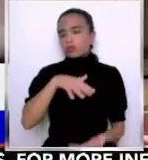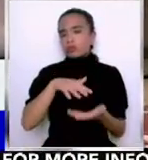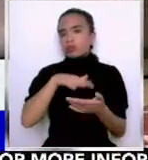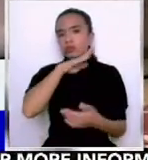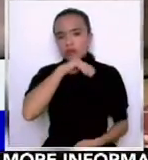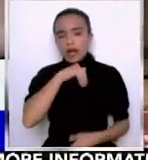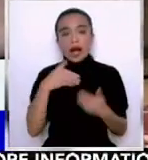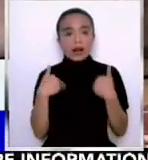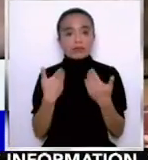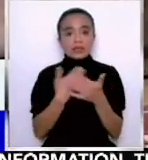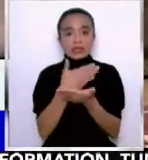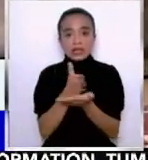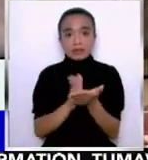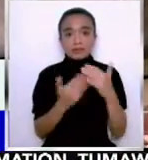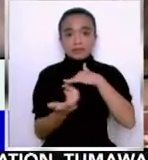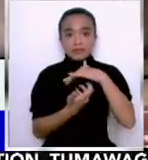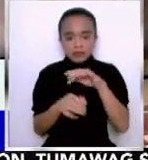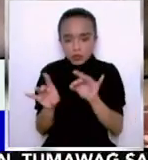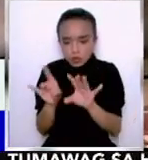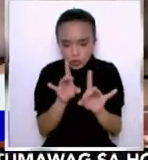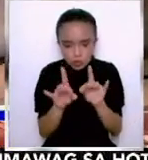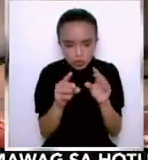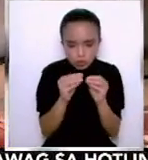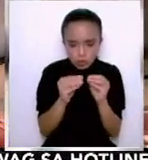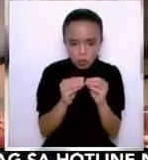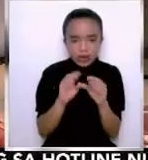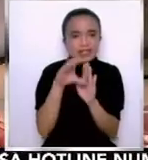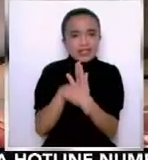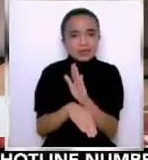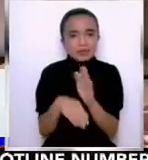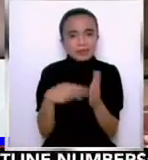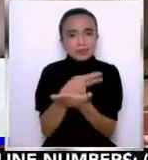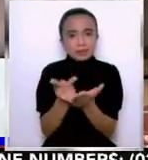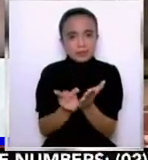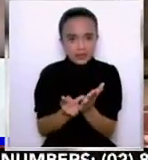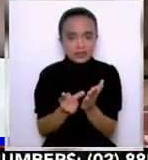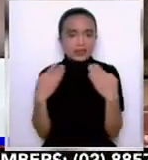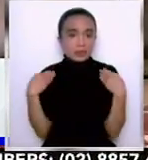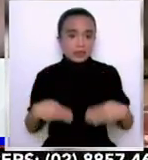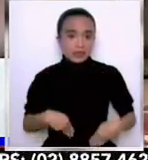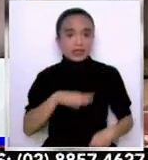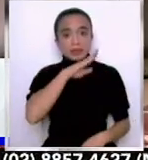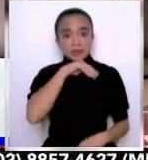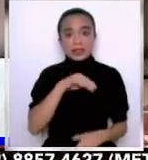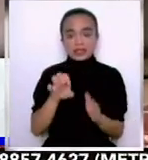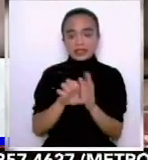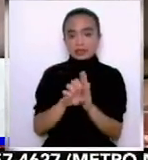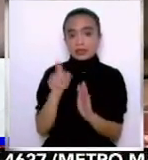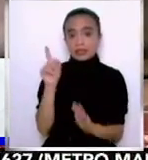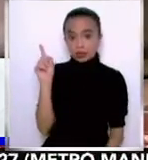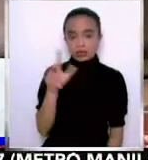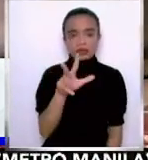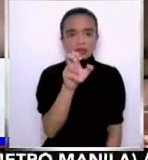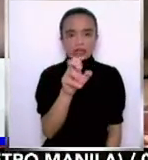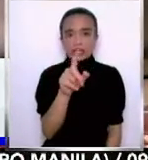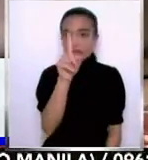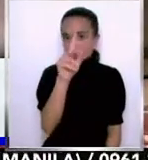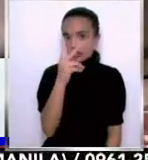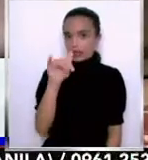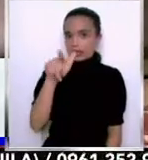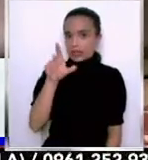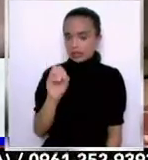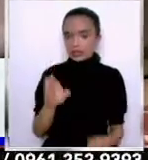na pinipili ang mas murang parte ng baboy. Ang maskara tulad nito, 300 pesos kada kilo. Ang ribs naman at